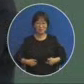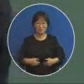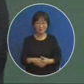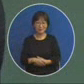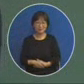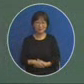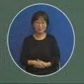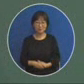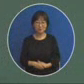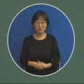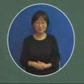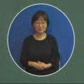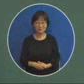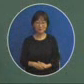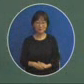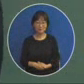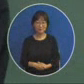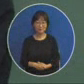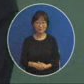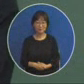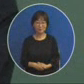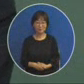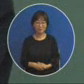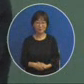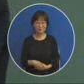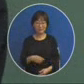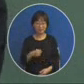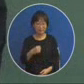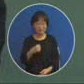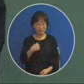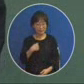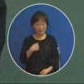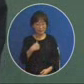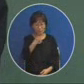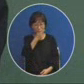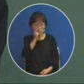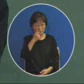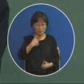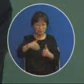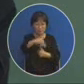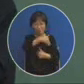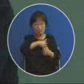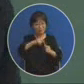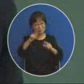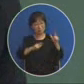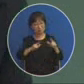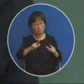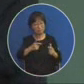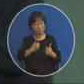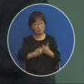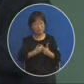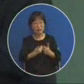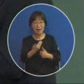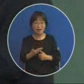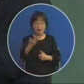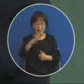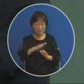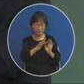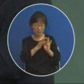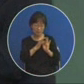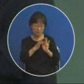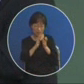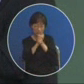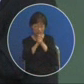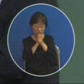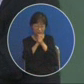능력 없는 현장이지만은 계속 기도한다면 이게 만들어집니다. And even though you are unable to do this, if you are